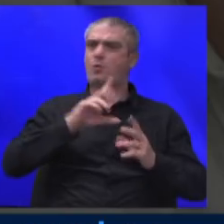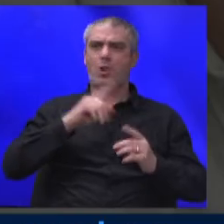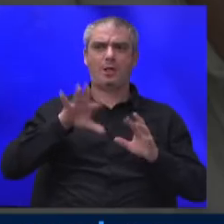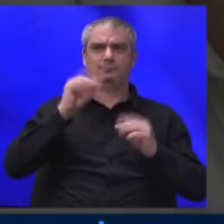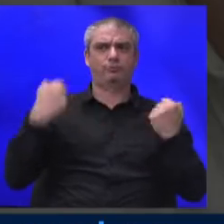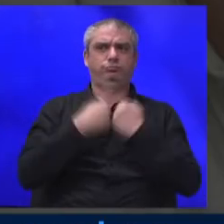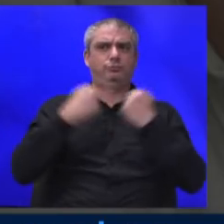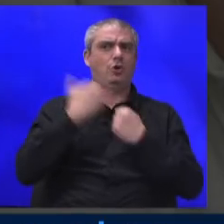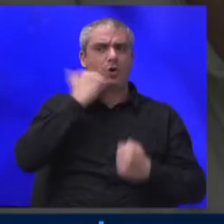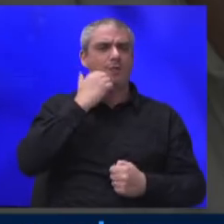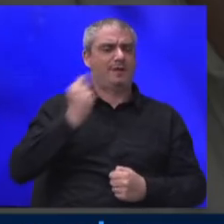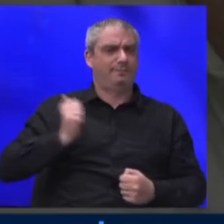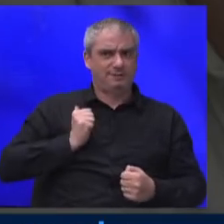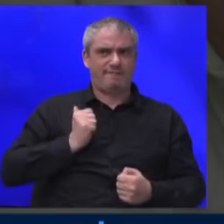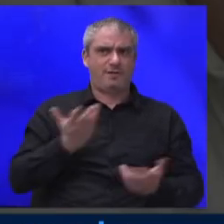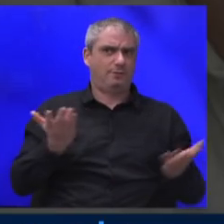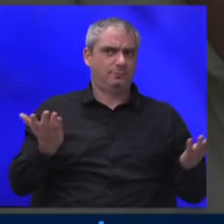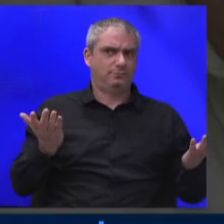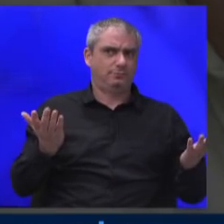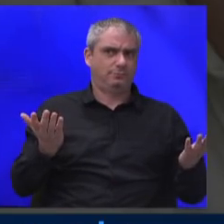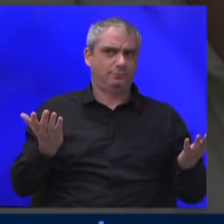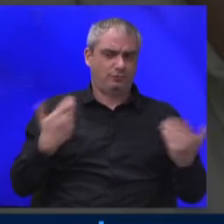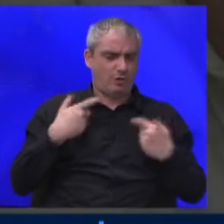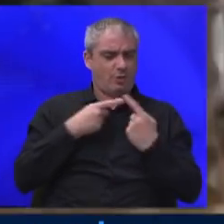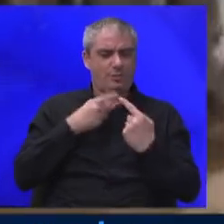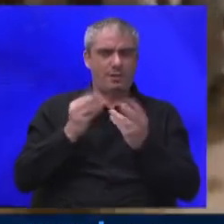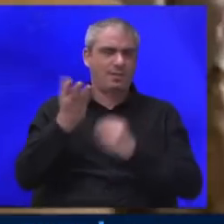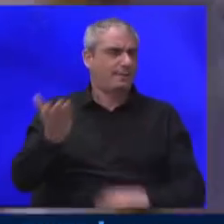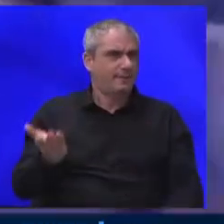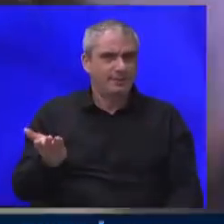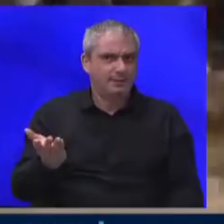עצמם, מתעמתים כל היום עם גורמי הביטחון, או שאנחנו נתעמת איתם.